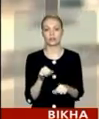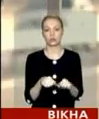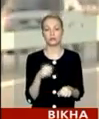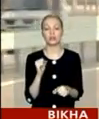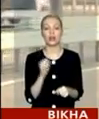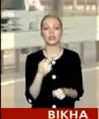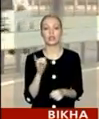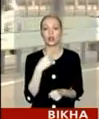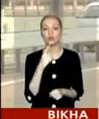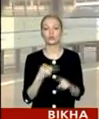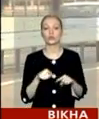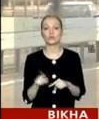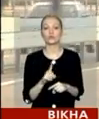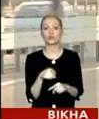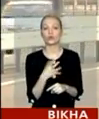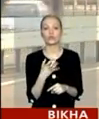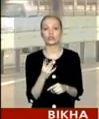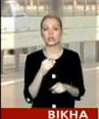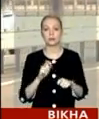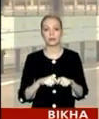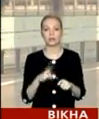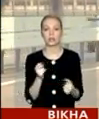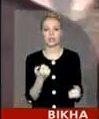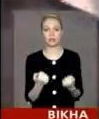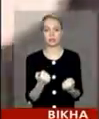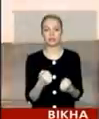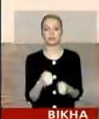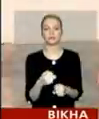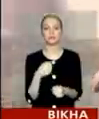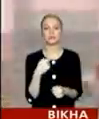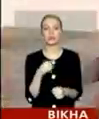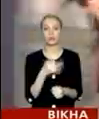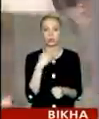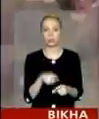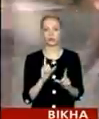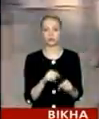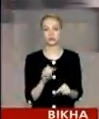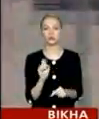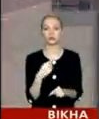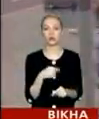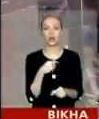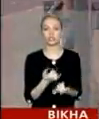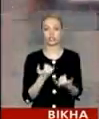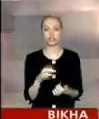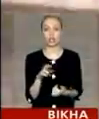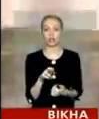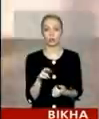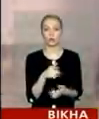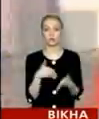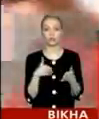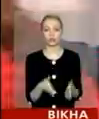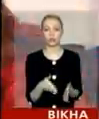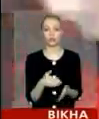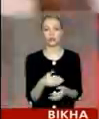У ДАІ кажуть, тому що його ще не перевірили на міцність. Десь їздити тут? Ні, хочу. А тут же для Януковича